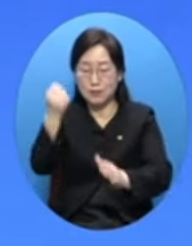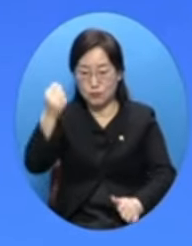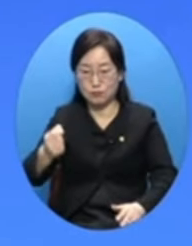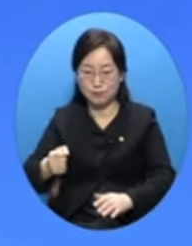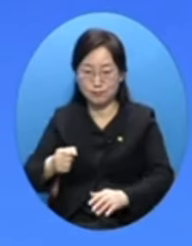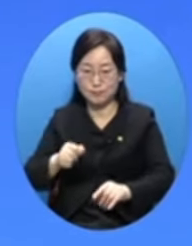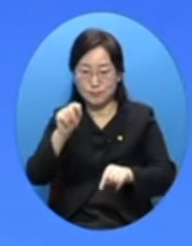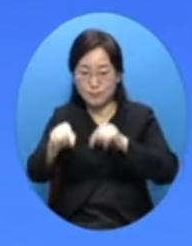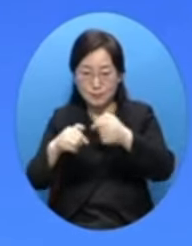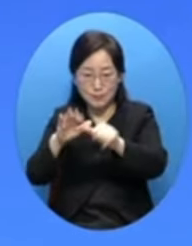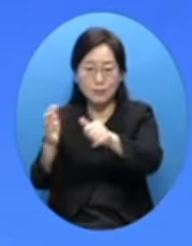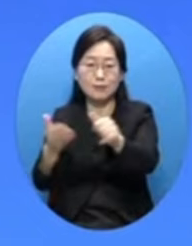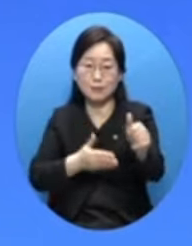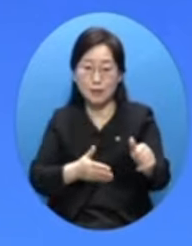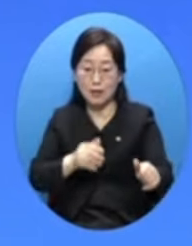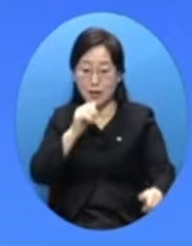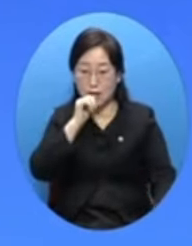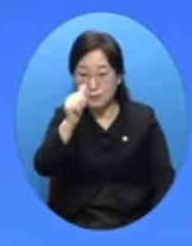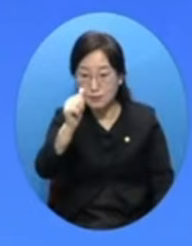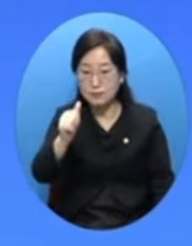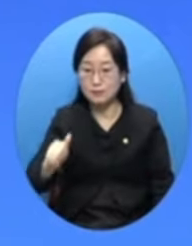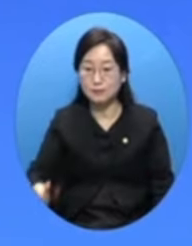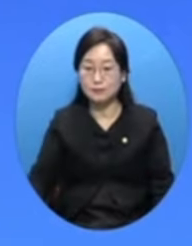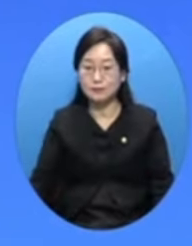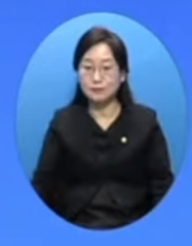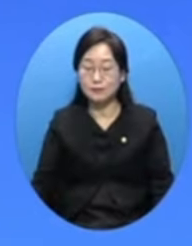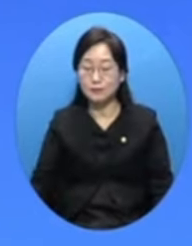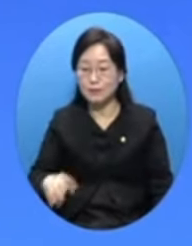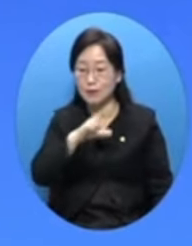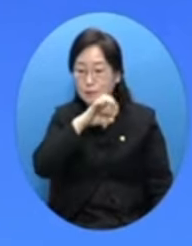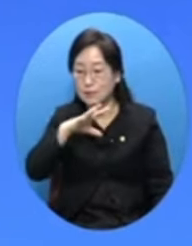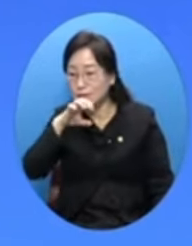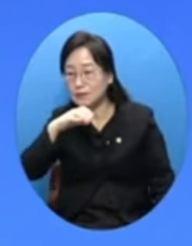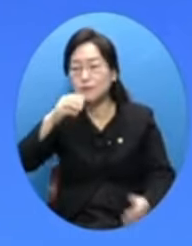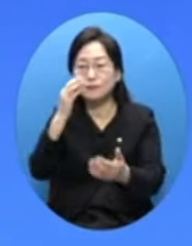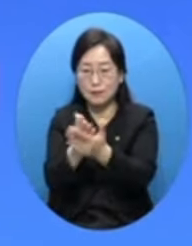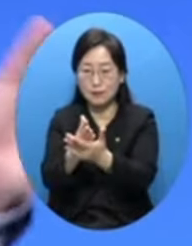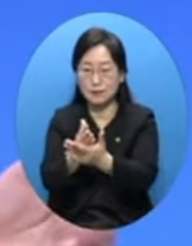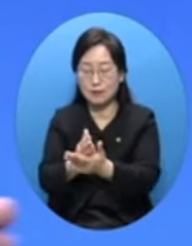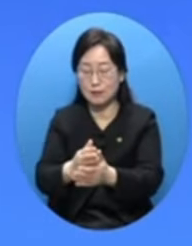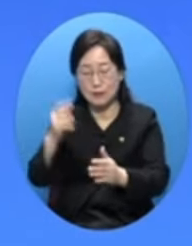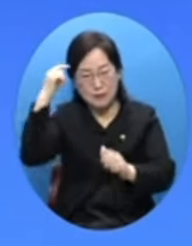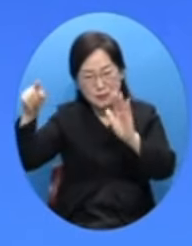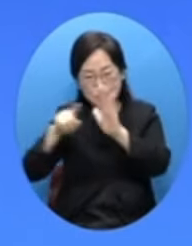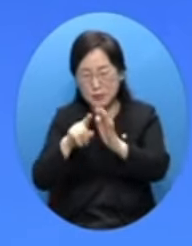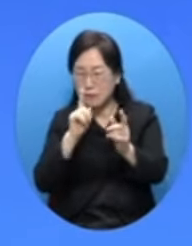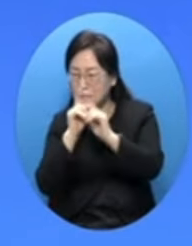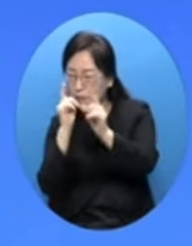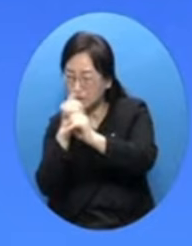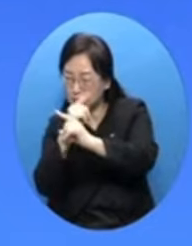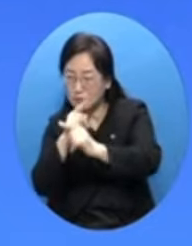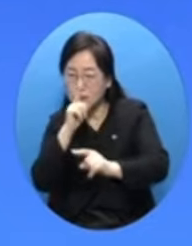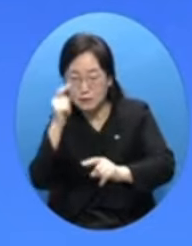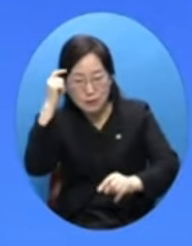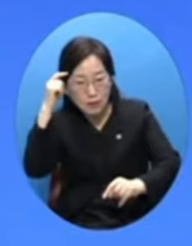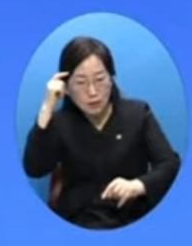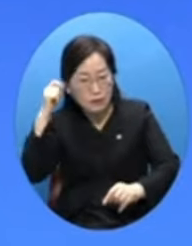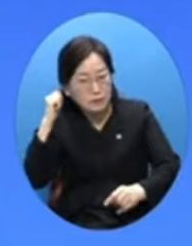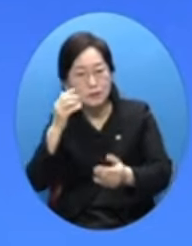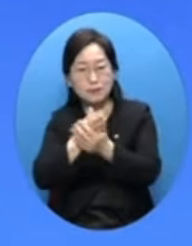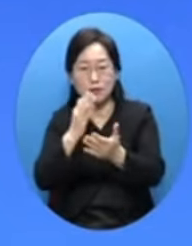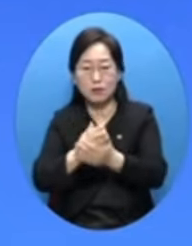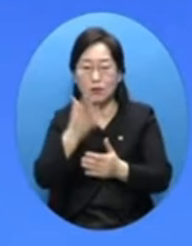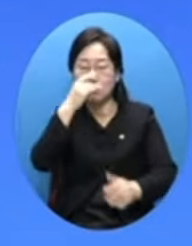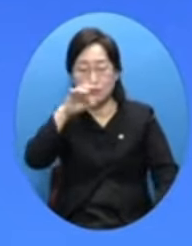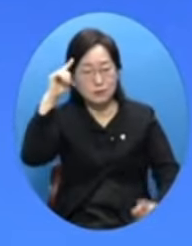바랍니다 어떤 경우에도 원망과 불평하지 말고 부정적으로 말하고 부정적으로 생각하지 말고 절대